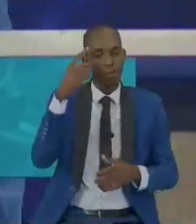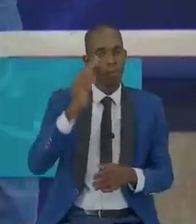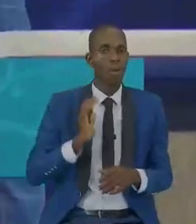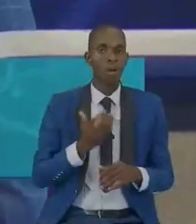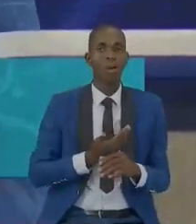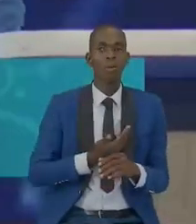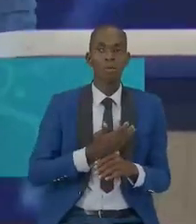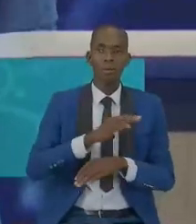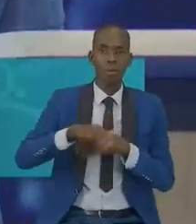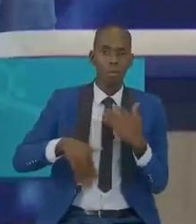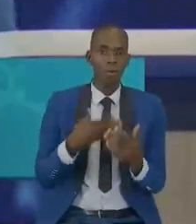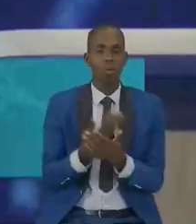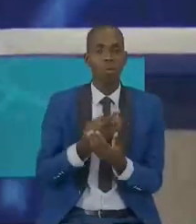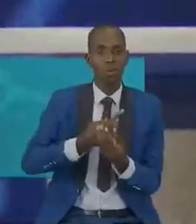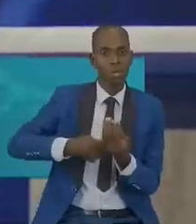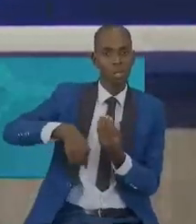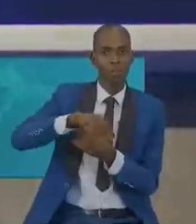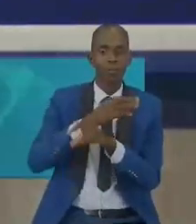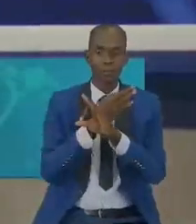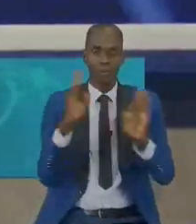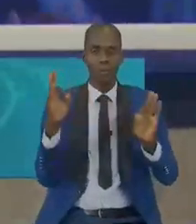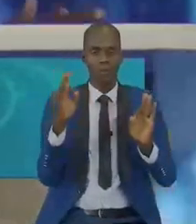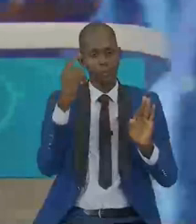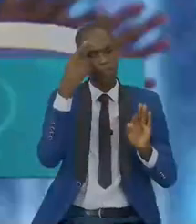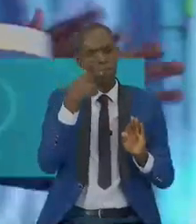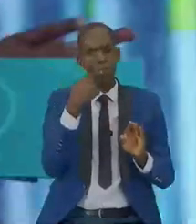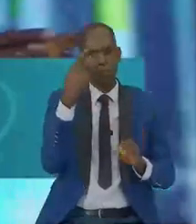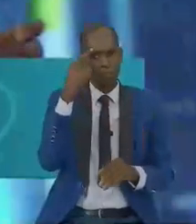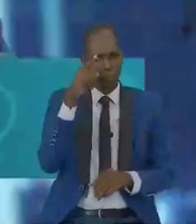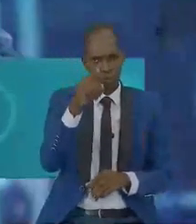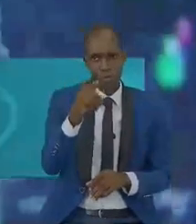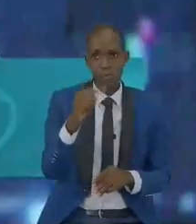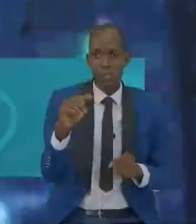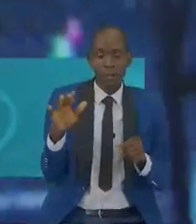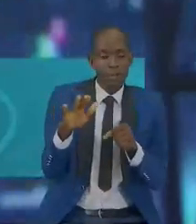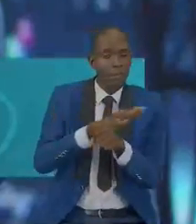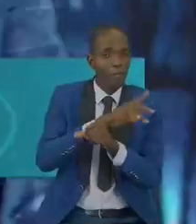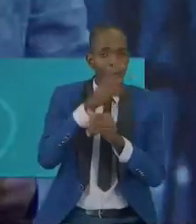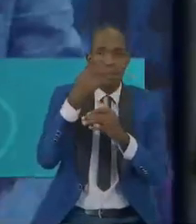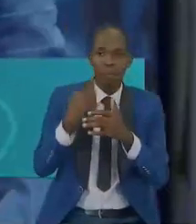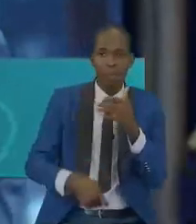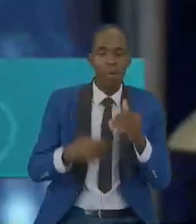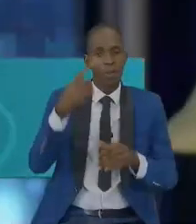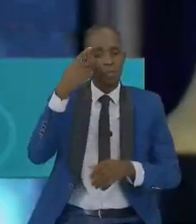total pour notre libération complète. Je parle de vous.